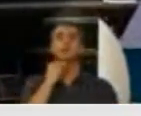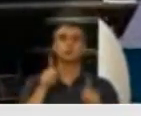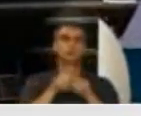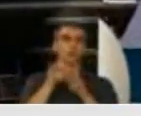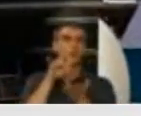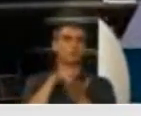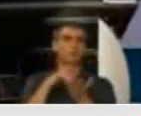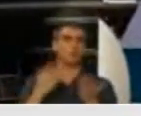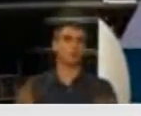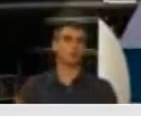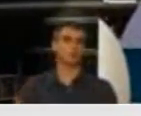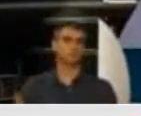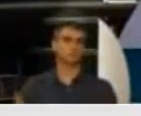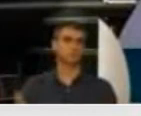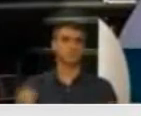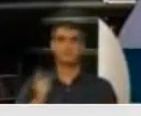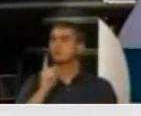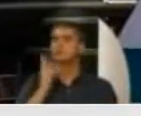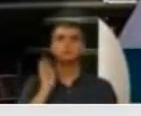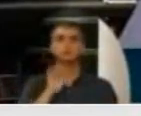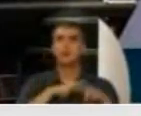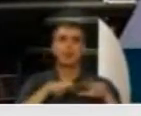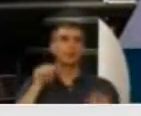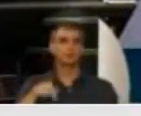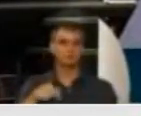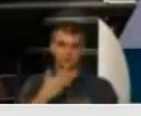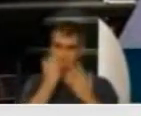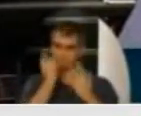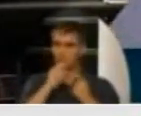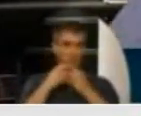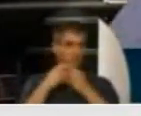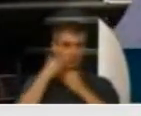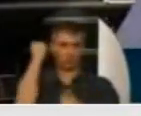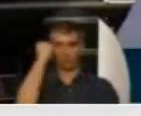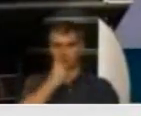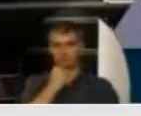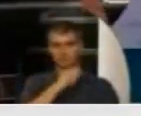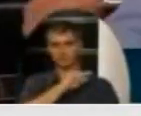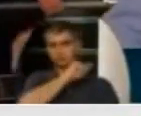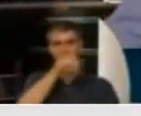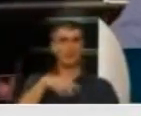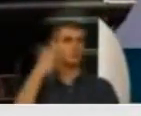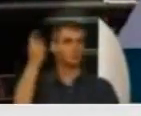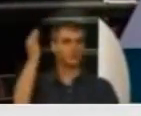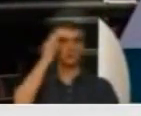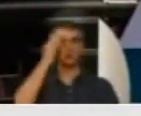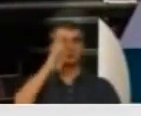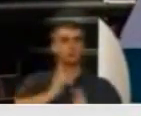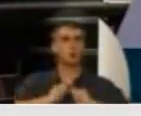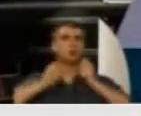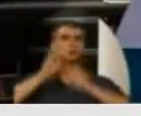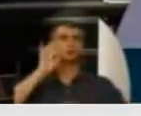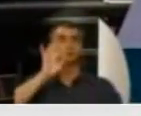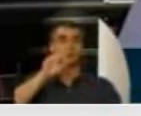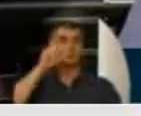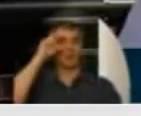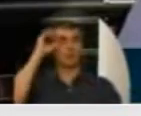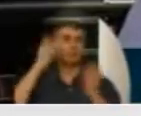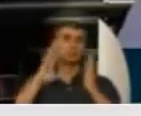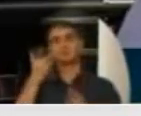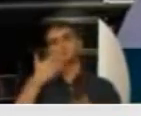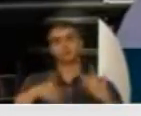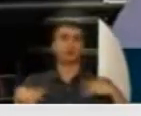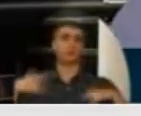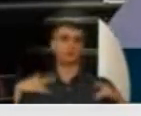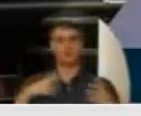מקום. ולמי שייך את הארץ הזאת? בוודאי לא לארגוני המרצחים שהובאו לפה מתוניס ויורשיהם. שאבו מאזן, עם כל יפיפותו